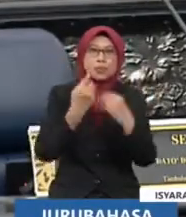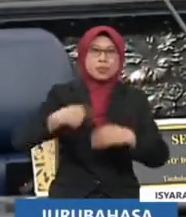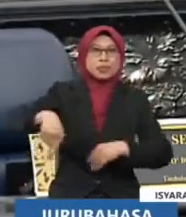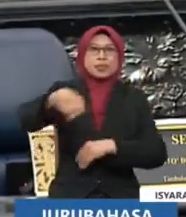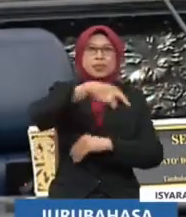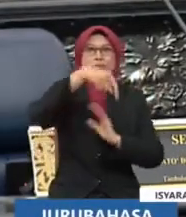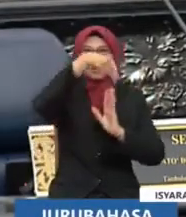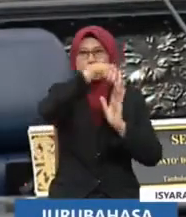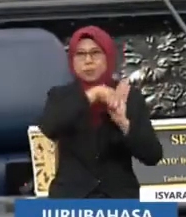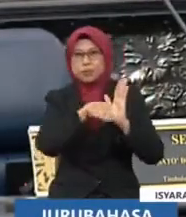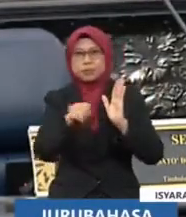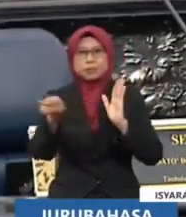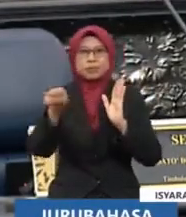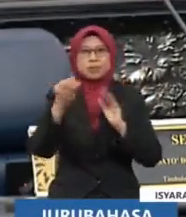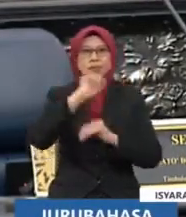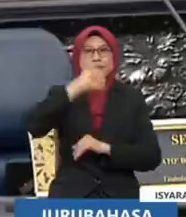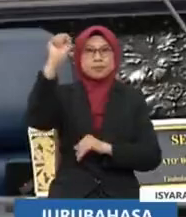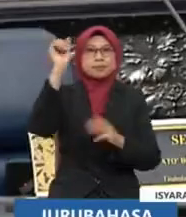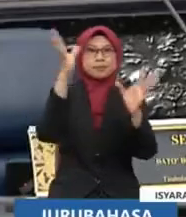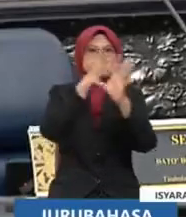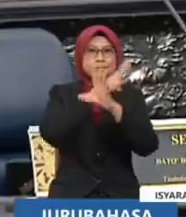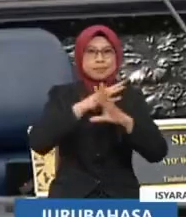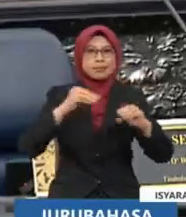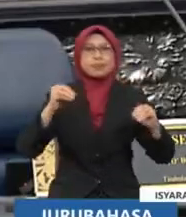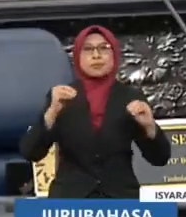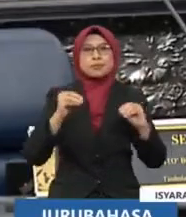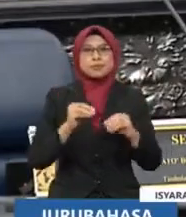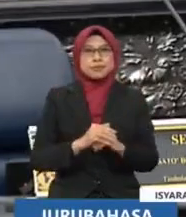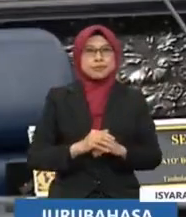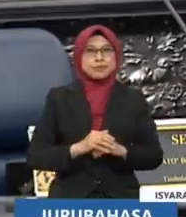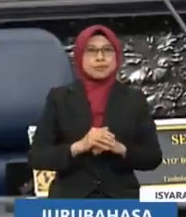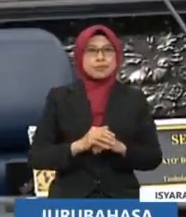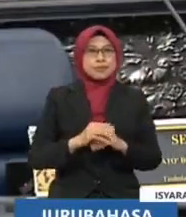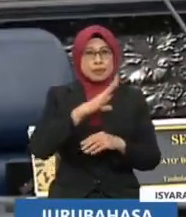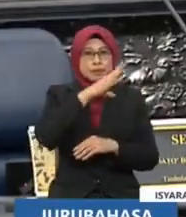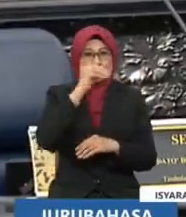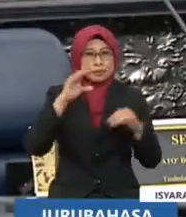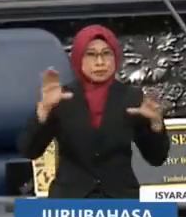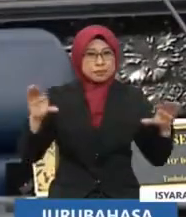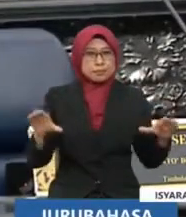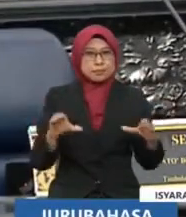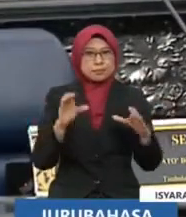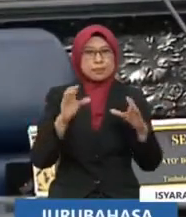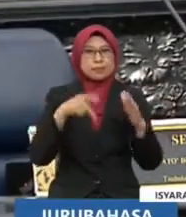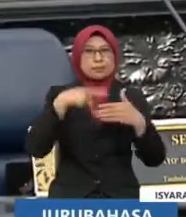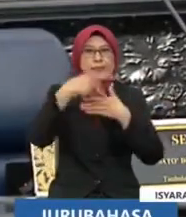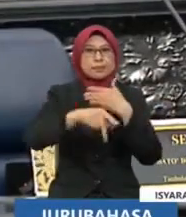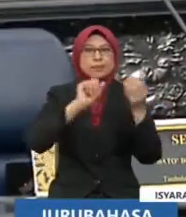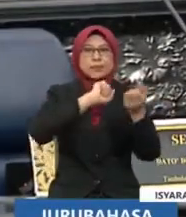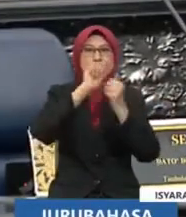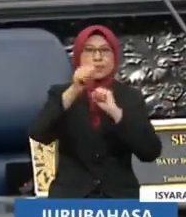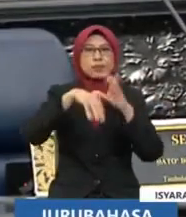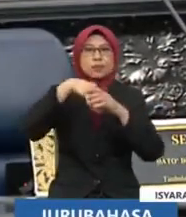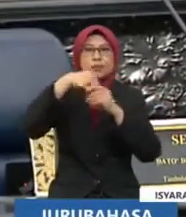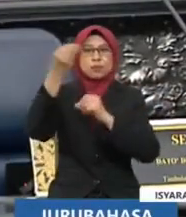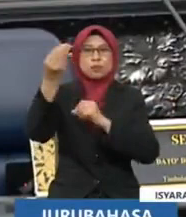masyarakat-masyarakat di kawasan pedalaman Sabah dan Sarawak. Pelaksanaan seterusnya bagi program sukan luar